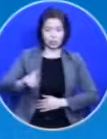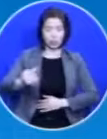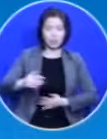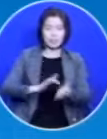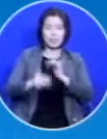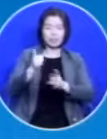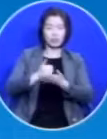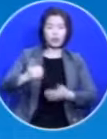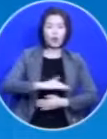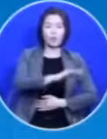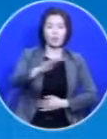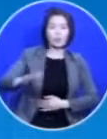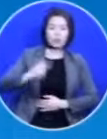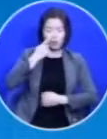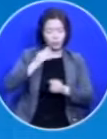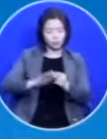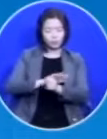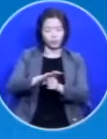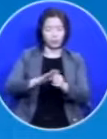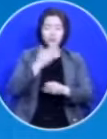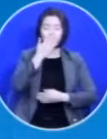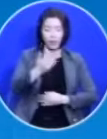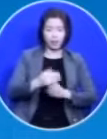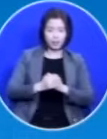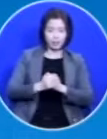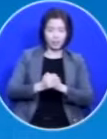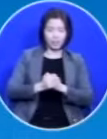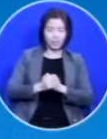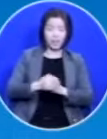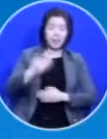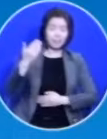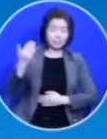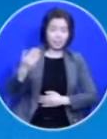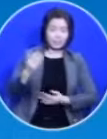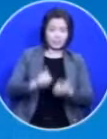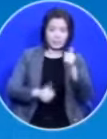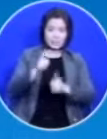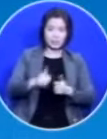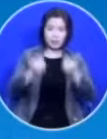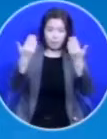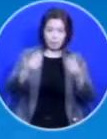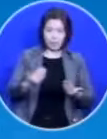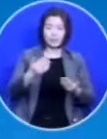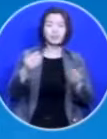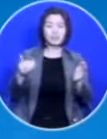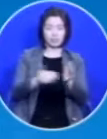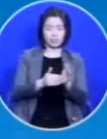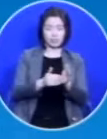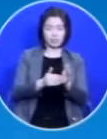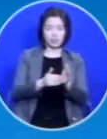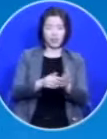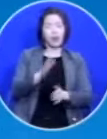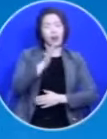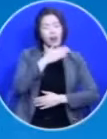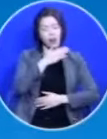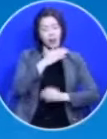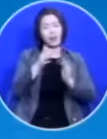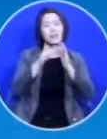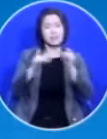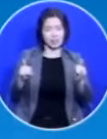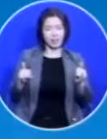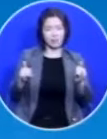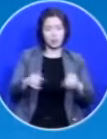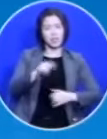우리를 긍휼히 여기실 수 있습니다 당신이 시험을 받아보셨으니 아 사람이